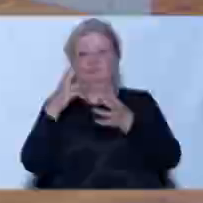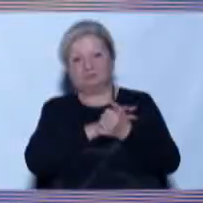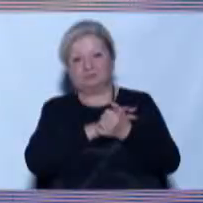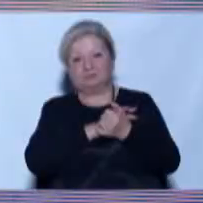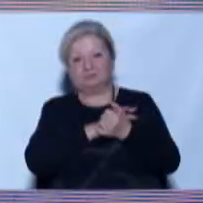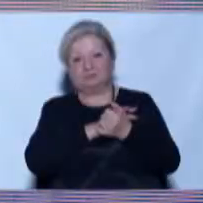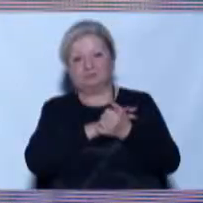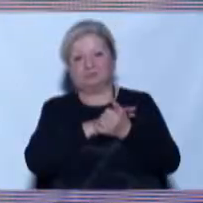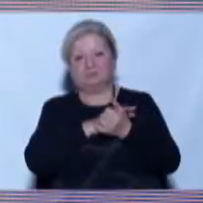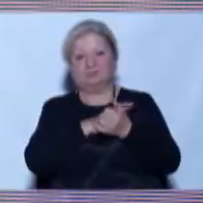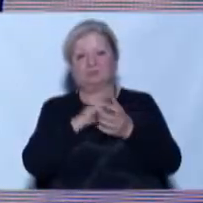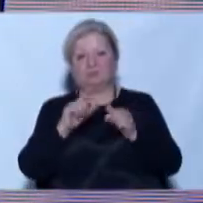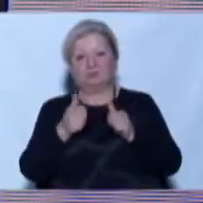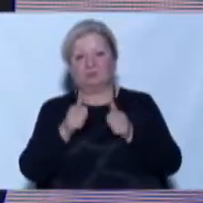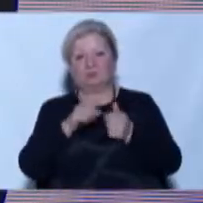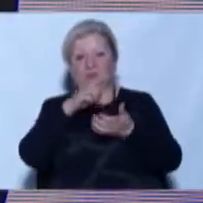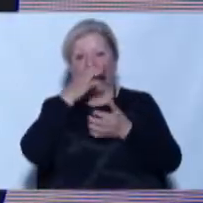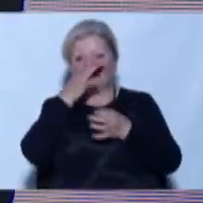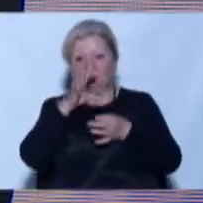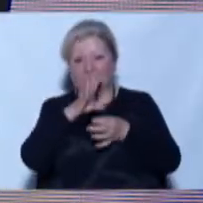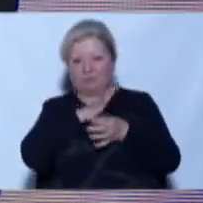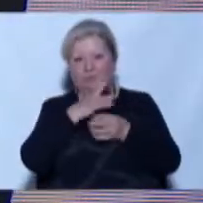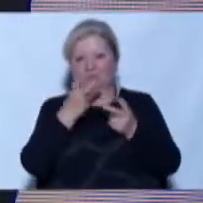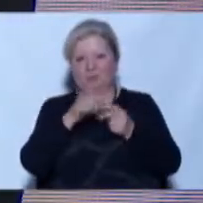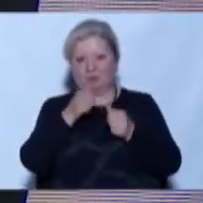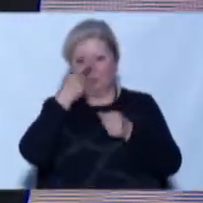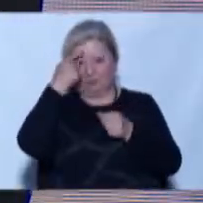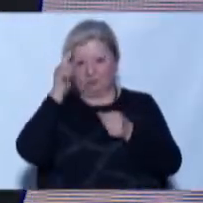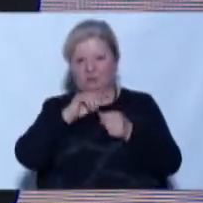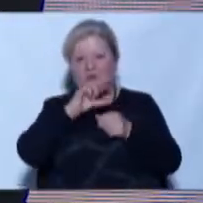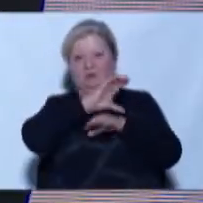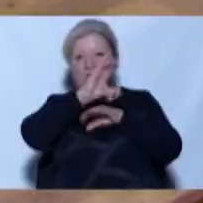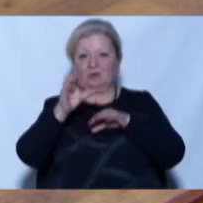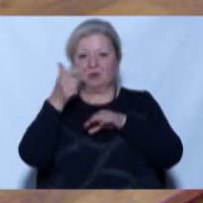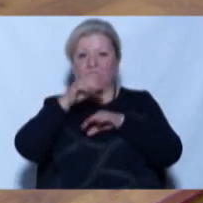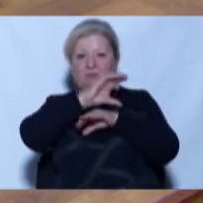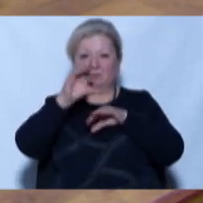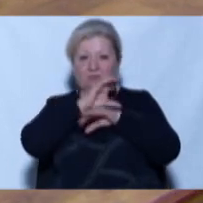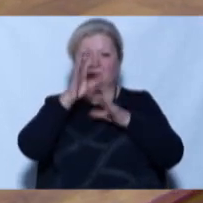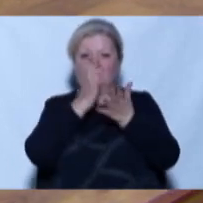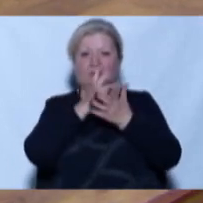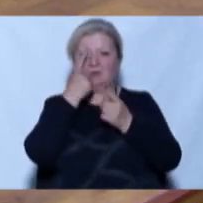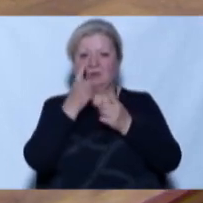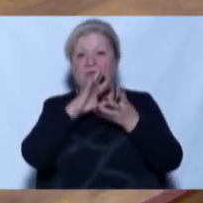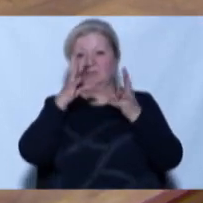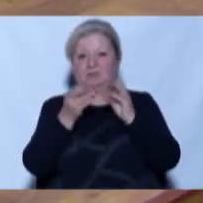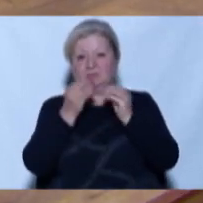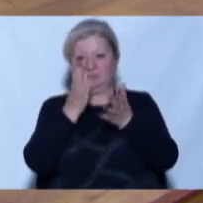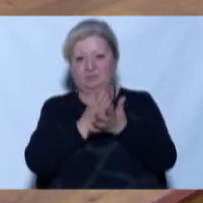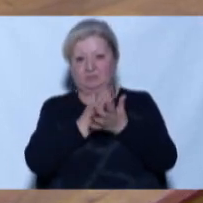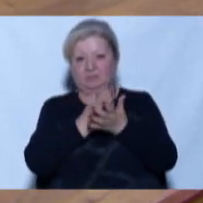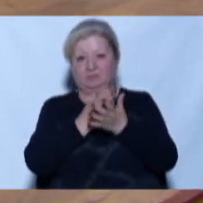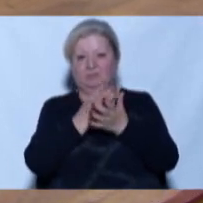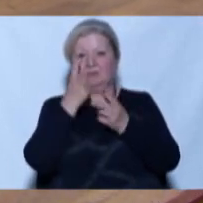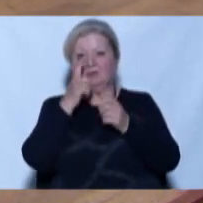გამოიწვევს. როგორც აღნიშნეთ და როგორც ვიცით, გეოგრაფიული გარსები ერთიანი და მთლიანი არის და